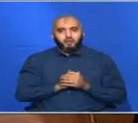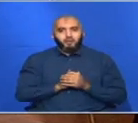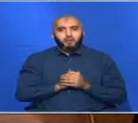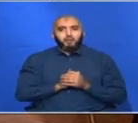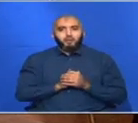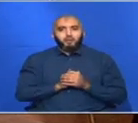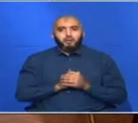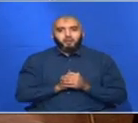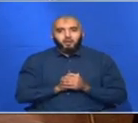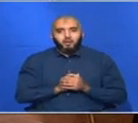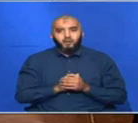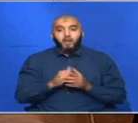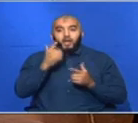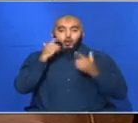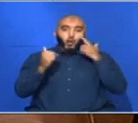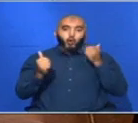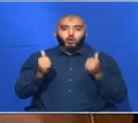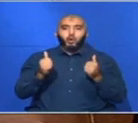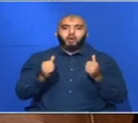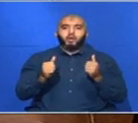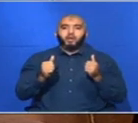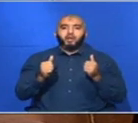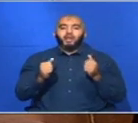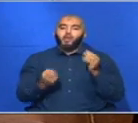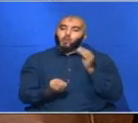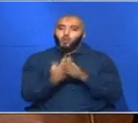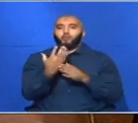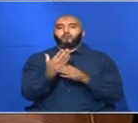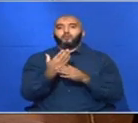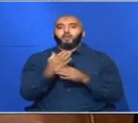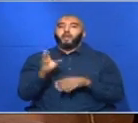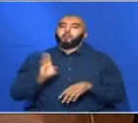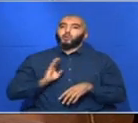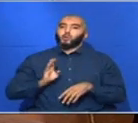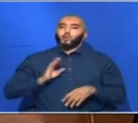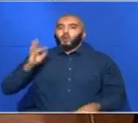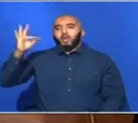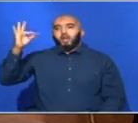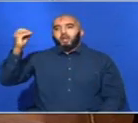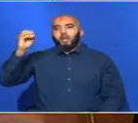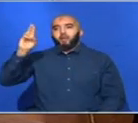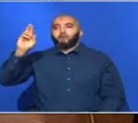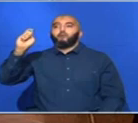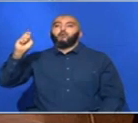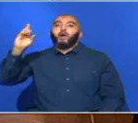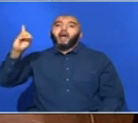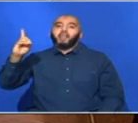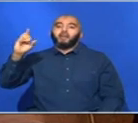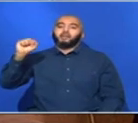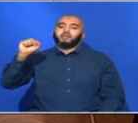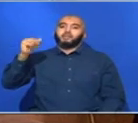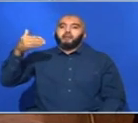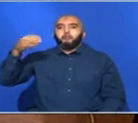مسوس على كونه على راس هذه القناه ونسال الله عز وجل ان يعينه